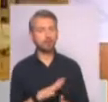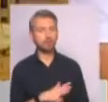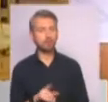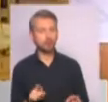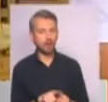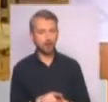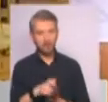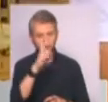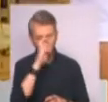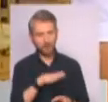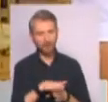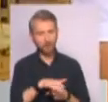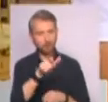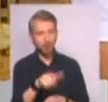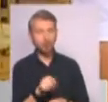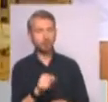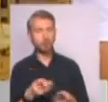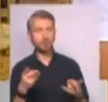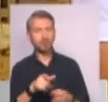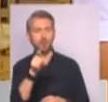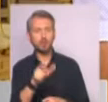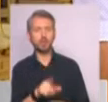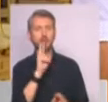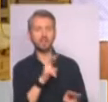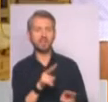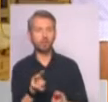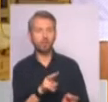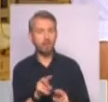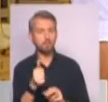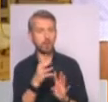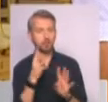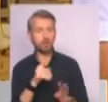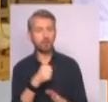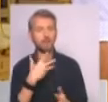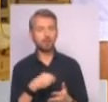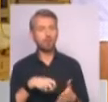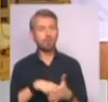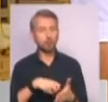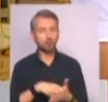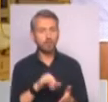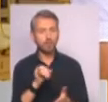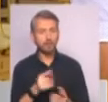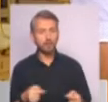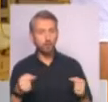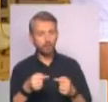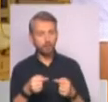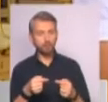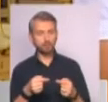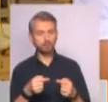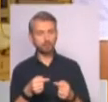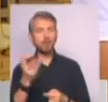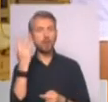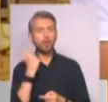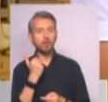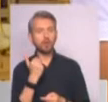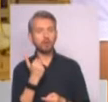чином. Державний виконавець, ну, тобто тут треба людині слідкувати в першу чергу за своєю поштою і, відповідно, коли